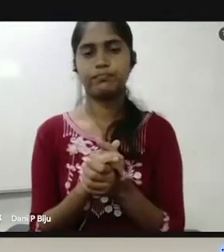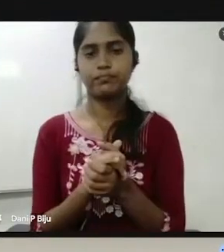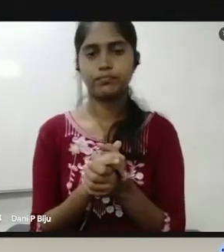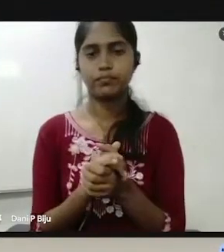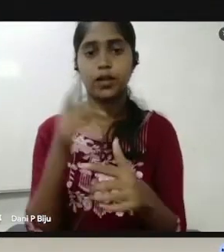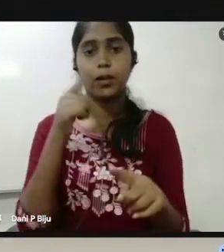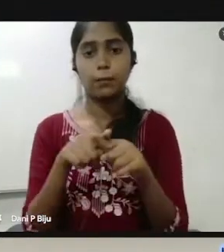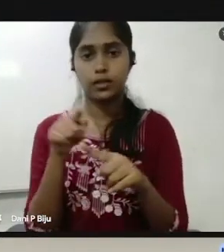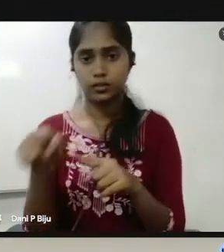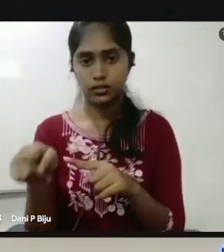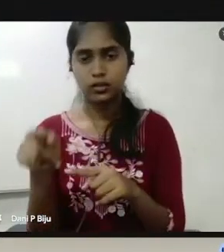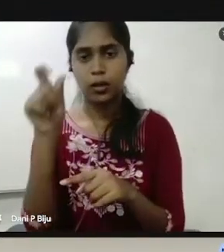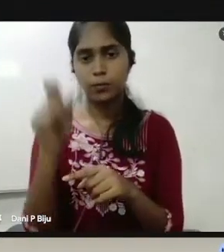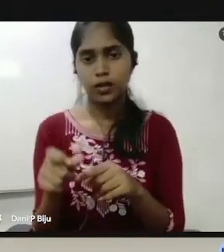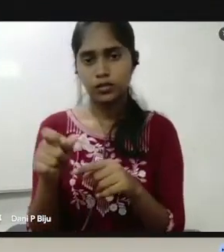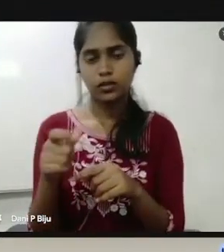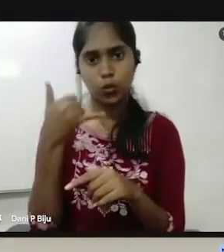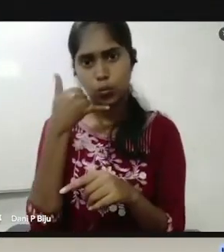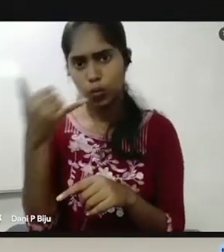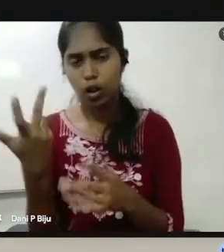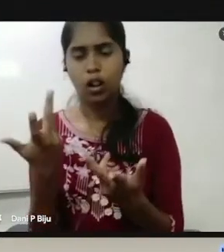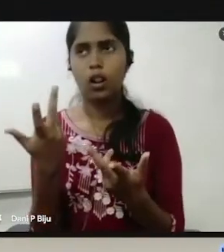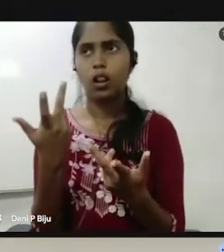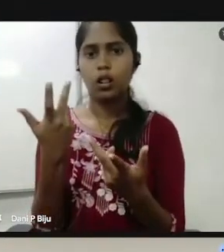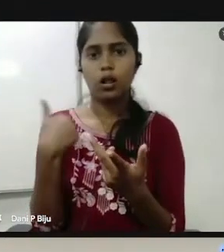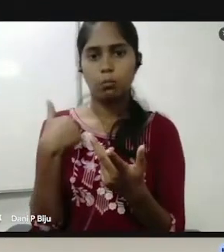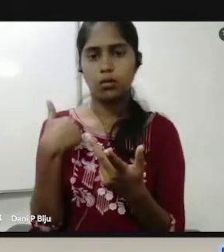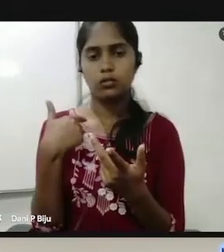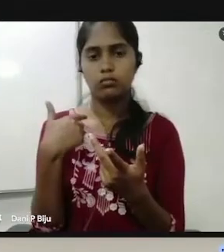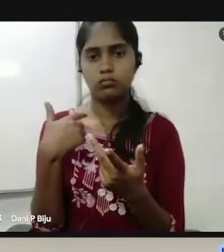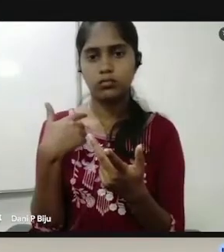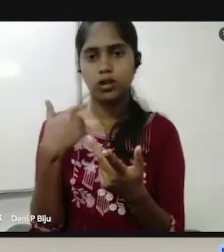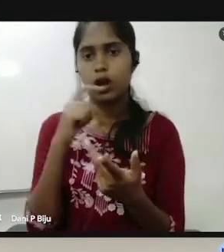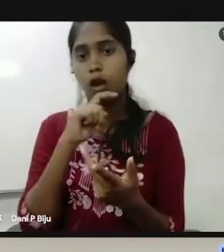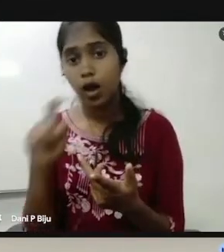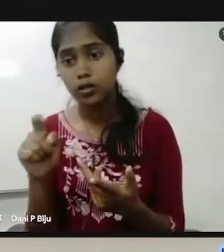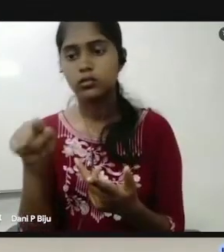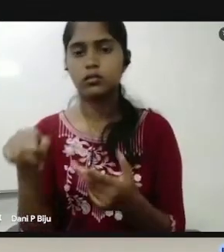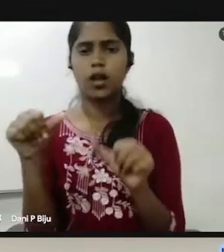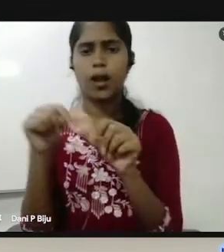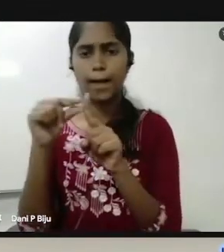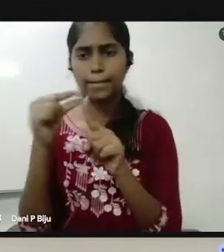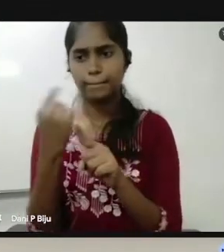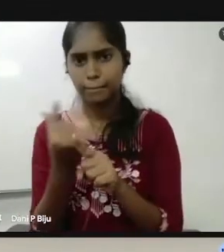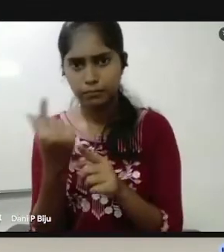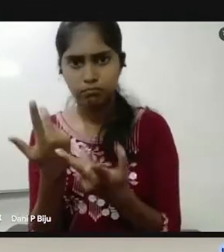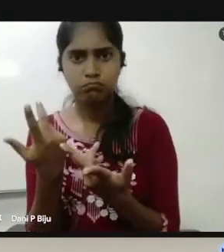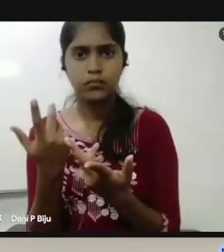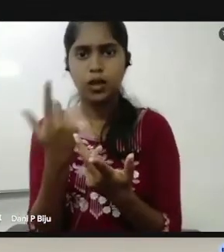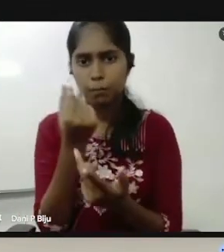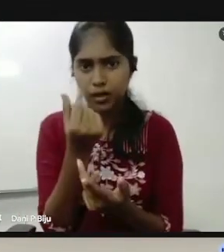ഇതിന്റെ പ്രൈസ് എന്നുള്ളത് ആപ്പ് ആണെങ്കിൽ നമുക്ക് അവിടെ കാണാം. പിന്നെ ഉള്ള എക്സ്പെൻസ് വരുന്നതെന്ന് പറഞ്ഞാൽ ഇത് എന്തിലാണ് ഇടുന്നത്.